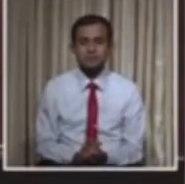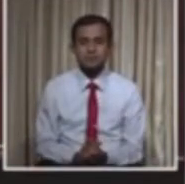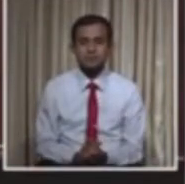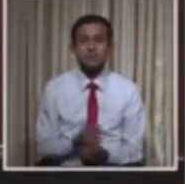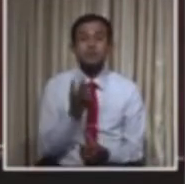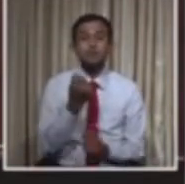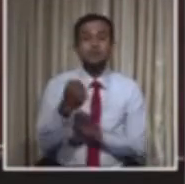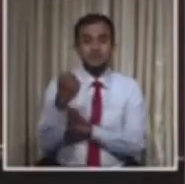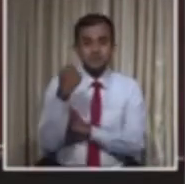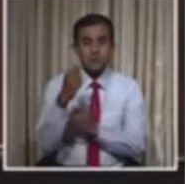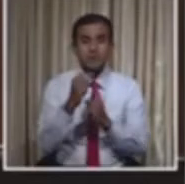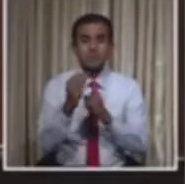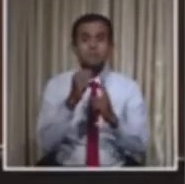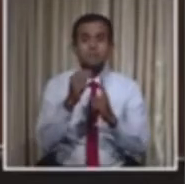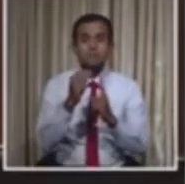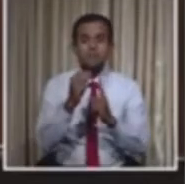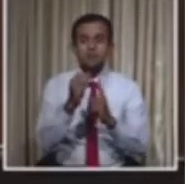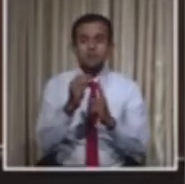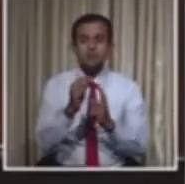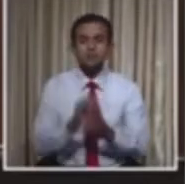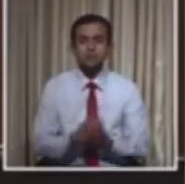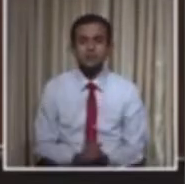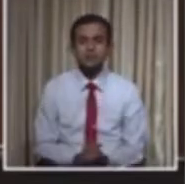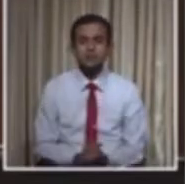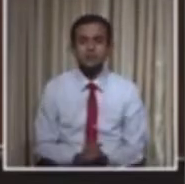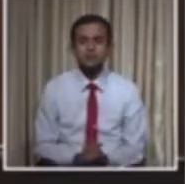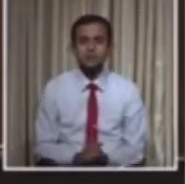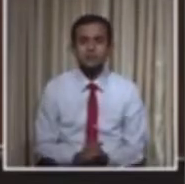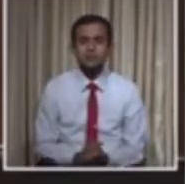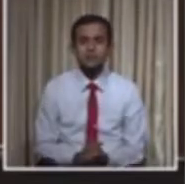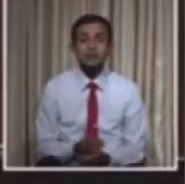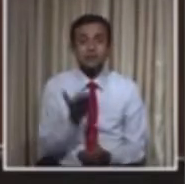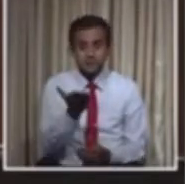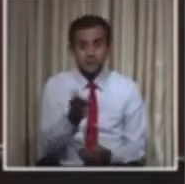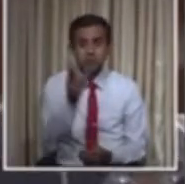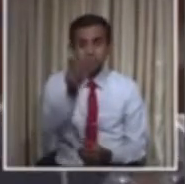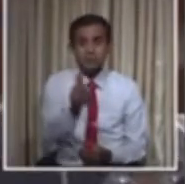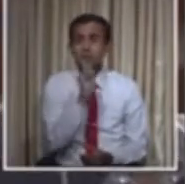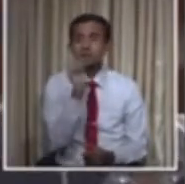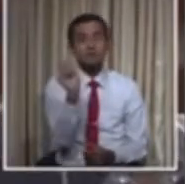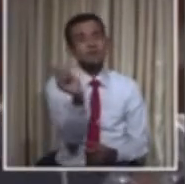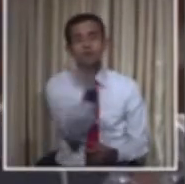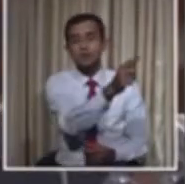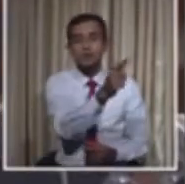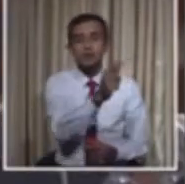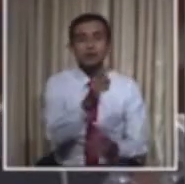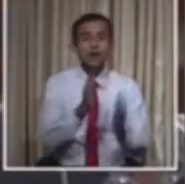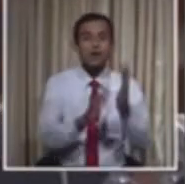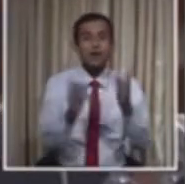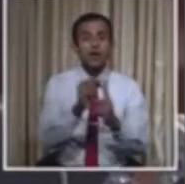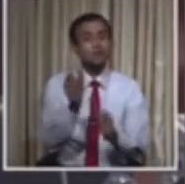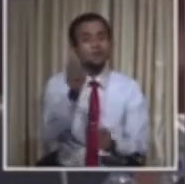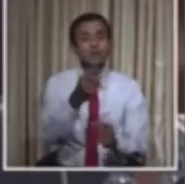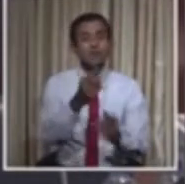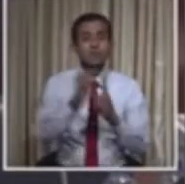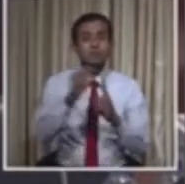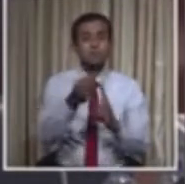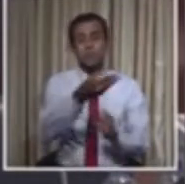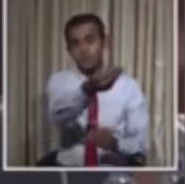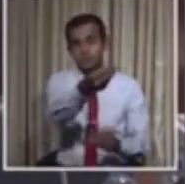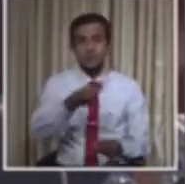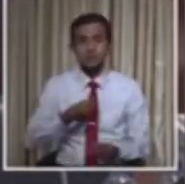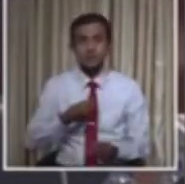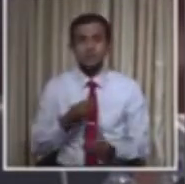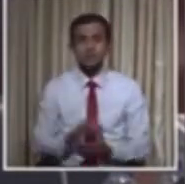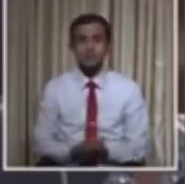බලයේ තියෙන පාර්ලිමේන්තුවට මේ ඉල්ලන්නේ ඔබතුමා නියෝගයක් දෙන්නේ ඒ අදාළ ඇමතිවරයාට මේ පාර්ලිමේන්තුවට ඉදිරිපත් කරන්න